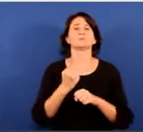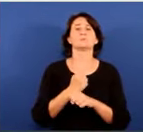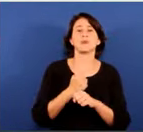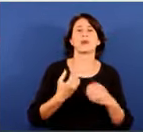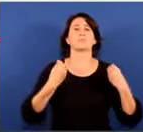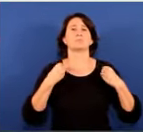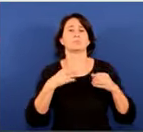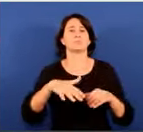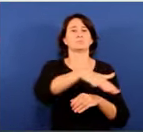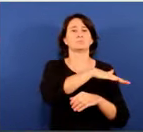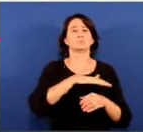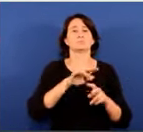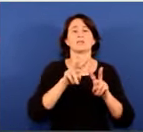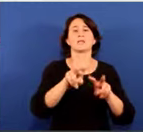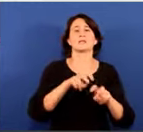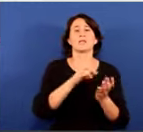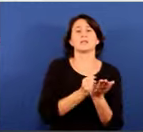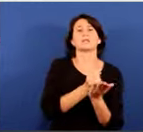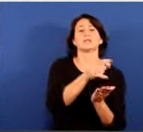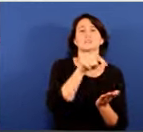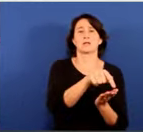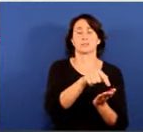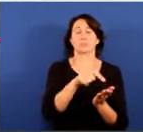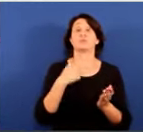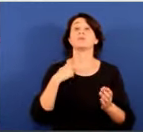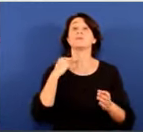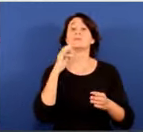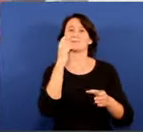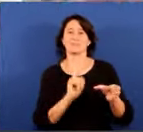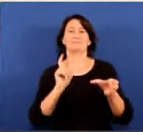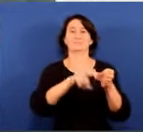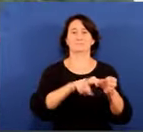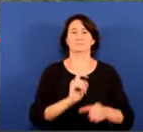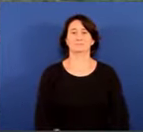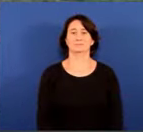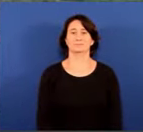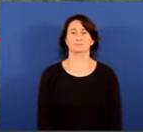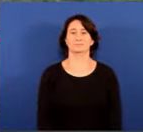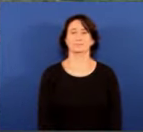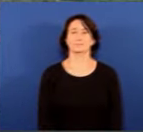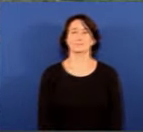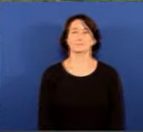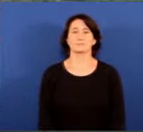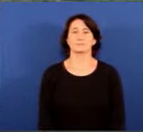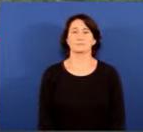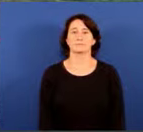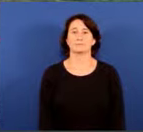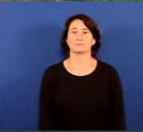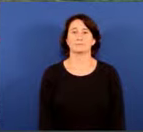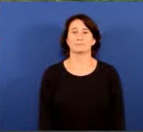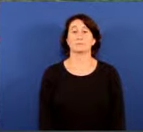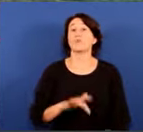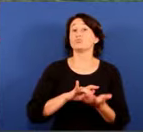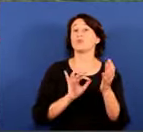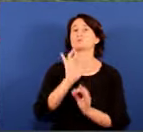15ean. Ekitaldia Orduña Bizkaiko udalerrian eginda eta erantzukidetasuna izan da jardunaldiko gain nagusia.